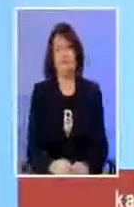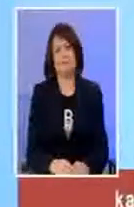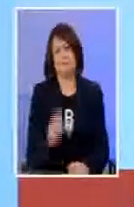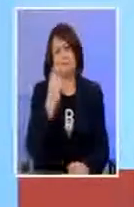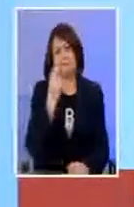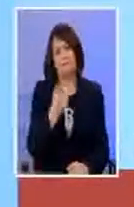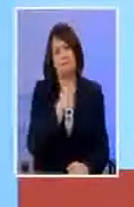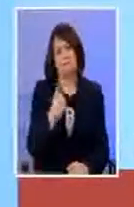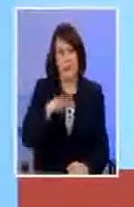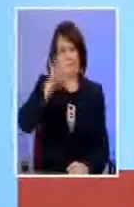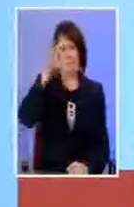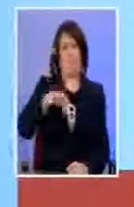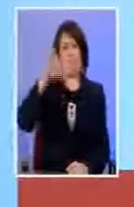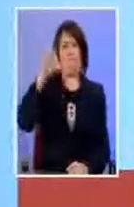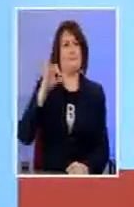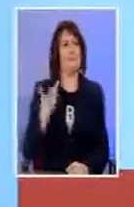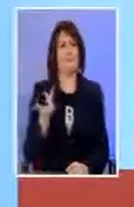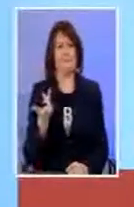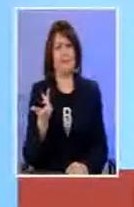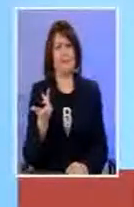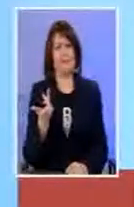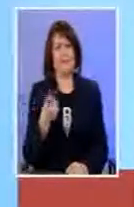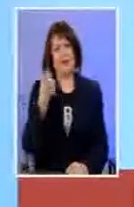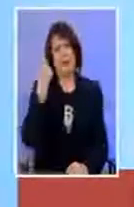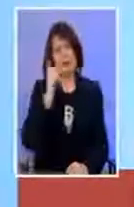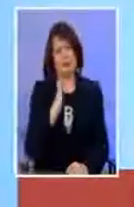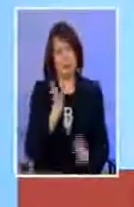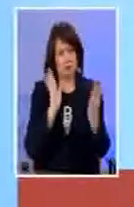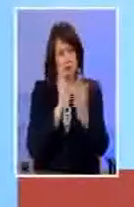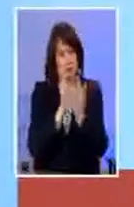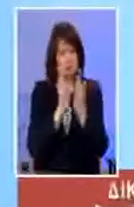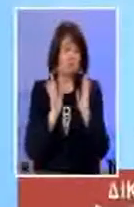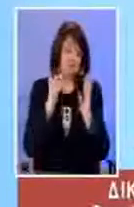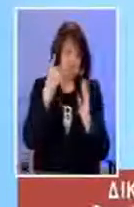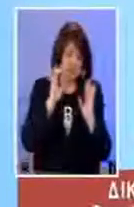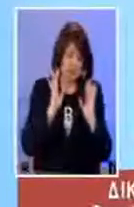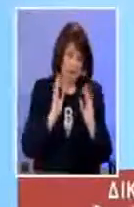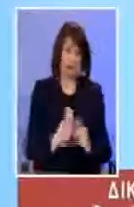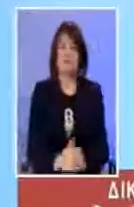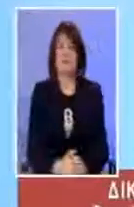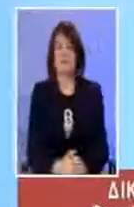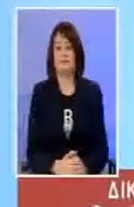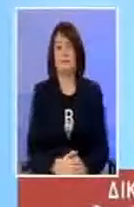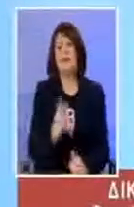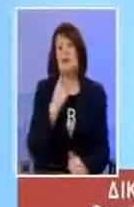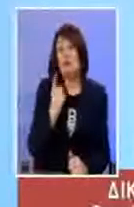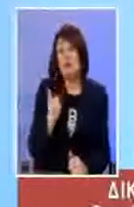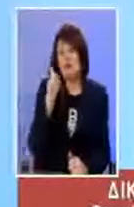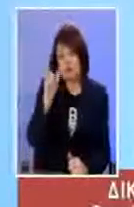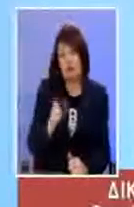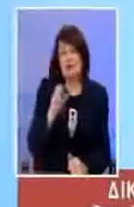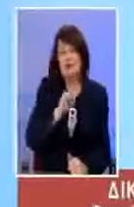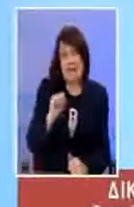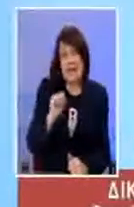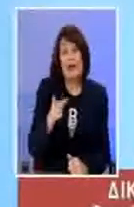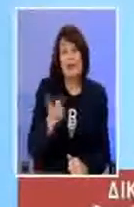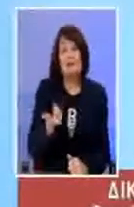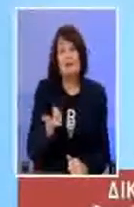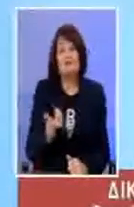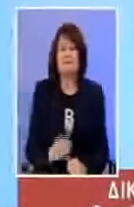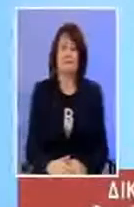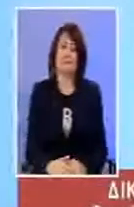μόνο μεμονωμένα, τότε δεν ξέρω αν μπορούμε να τα αντιμετωπίσουμε και κάποια αυτό προβλήματα. Στέλιο, εδώ λίγο. Εγώ σας